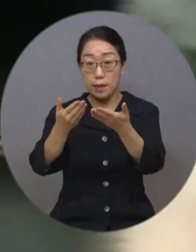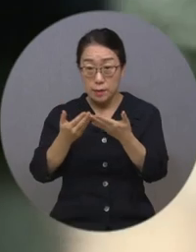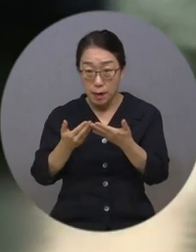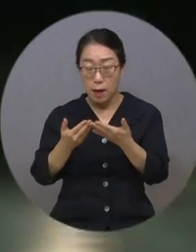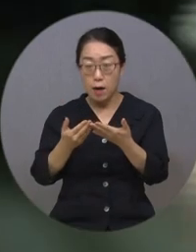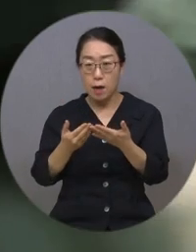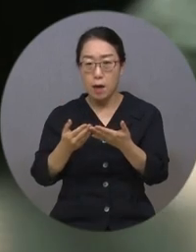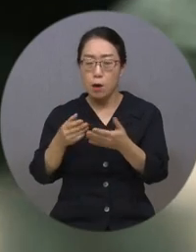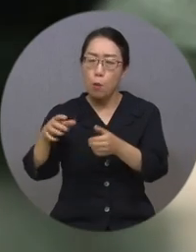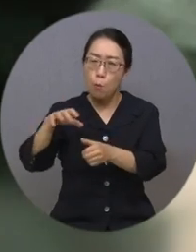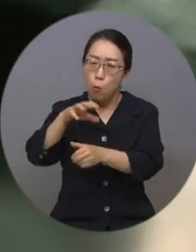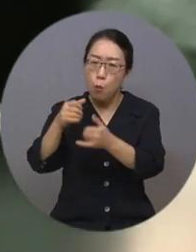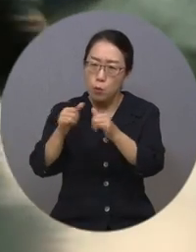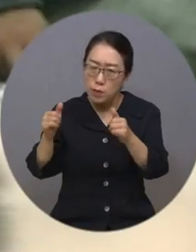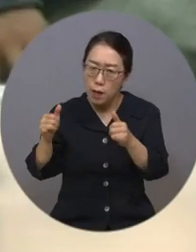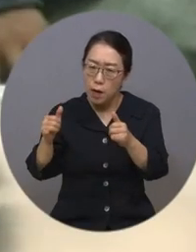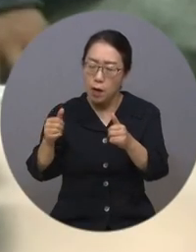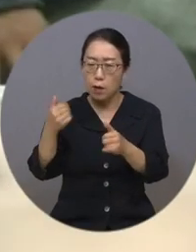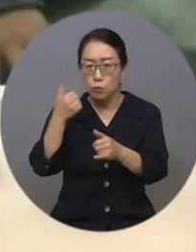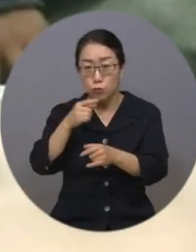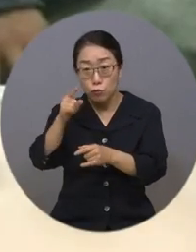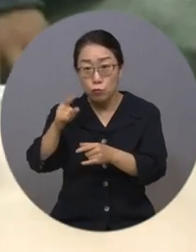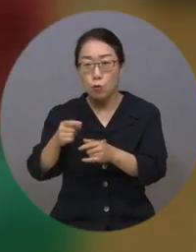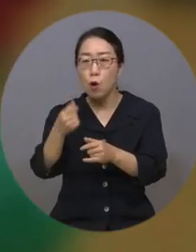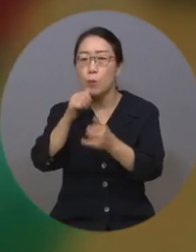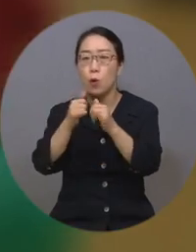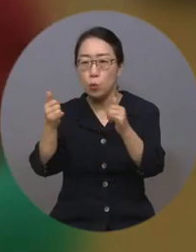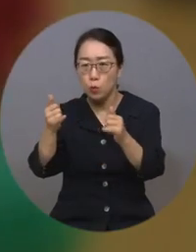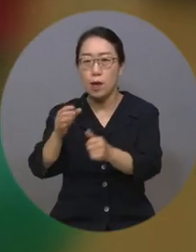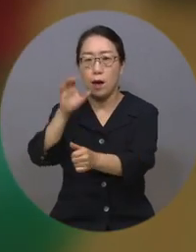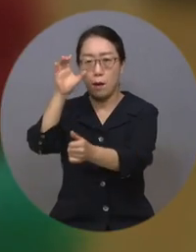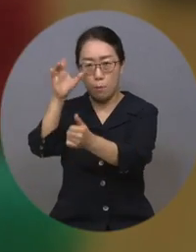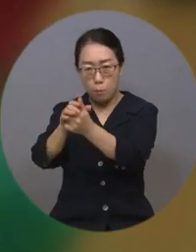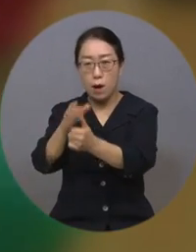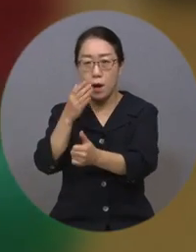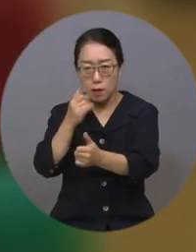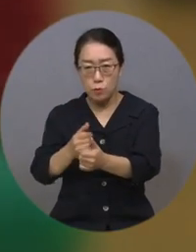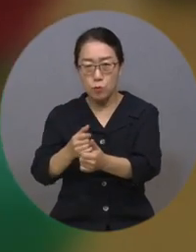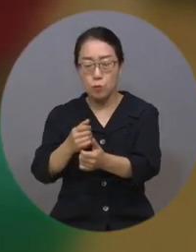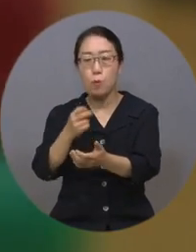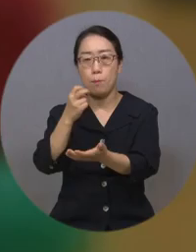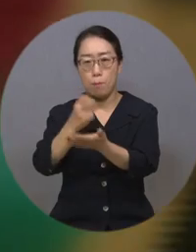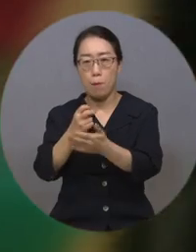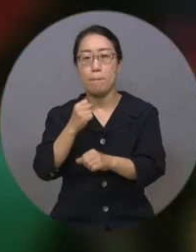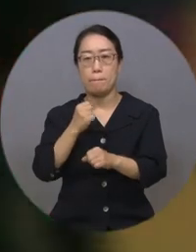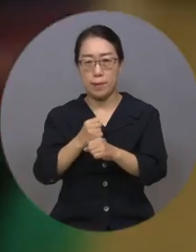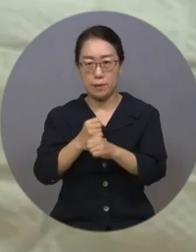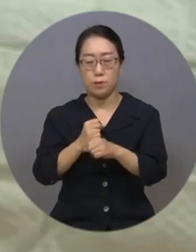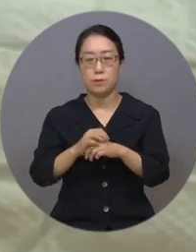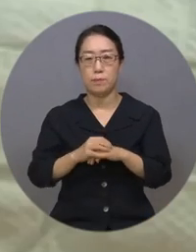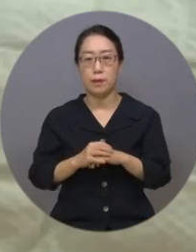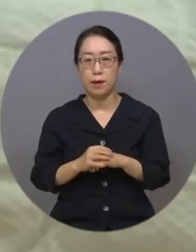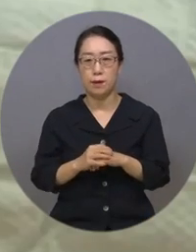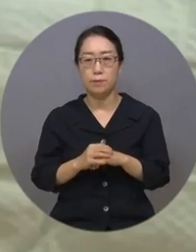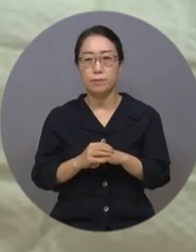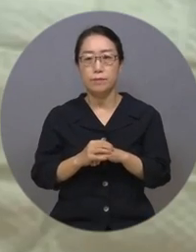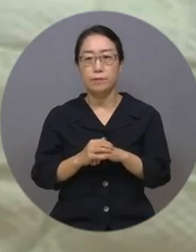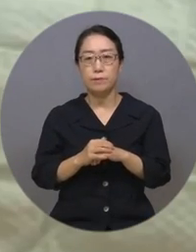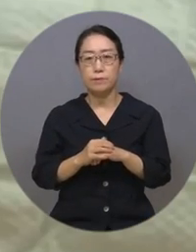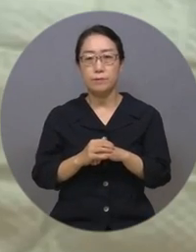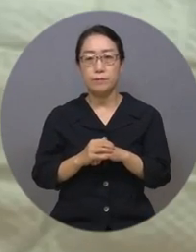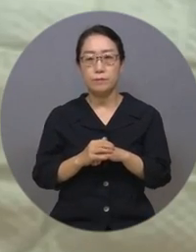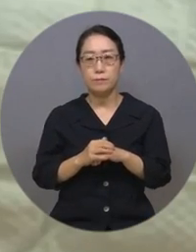법정대리인이 변호사를 선임할 수 있도록 특례 규정을 마련했습니다 복지 tv 뉴스 2 가 아닙니다